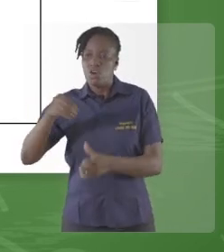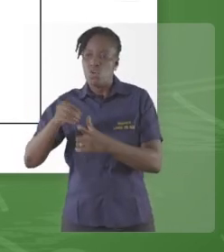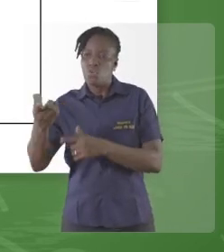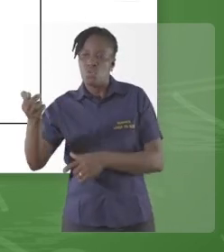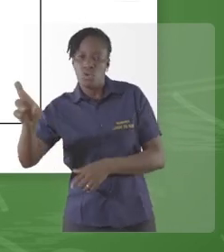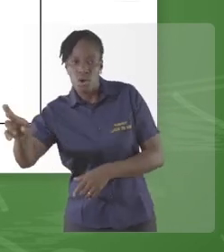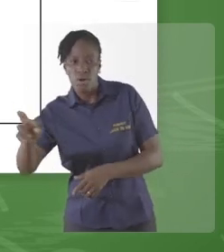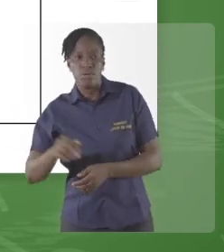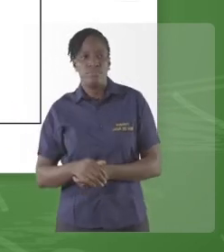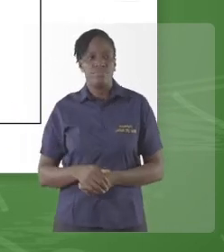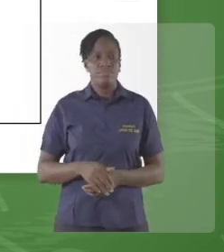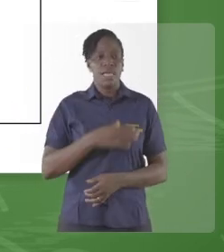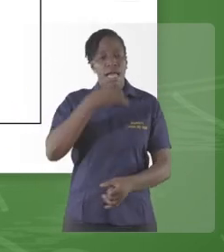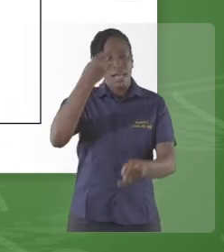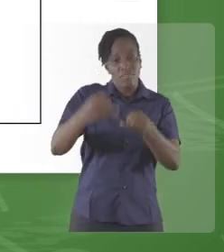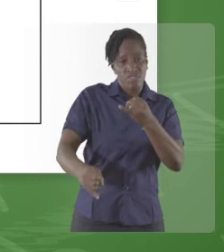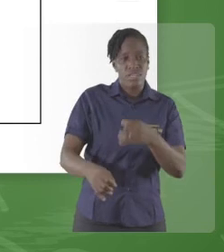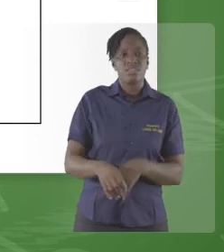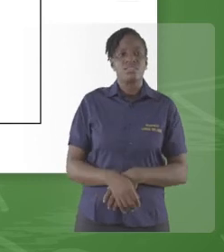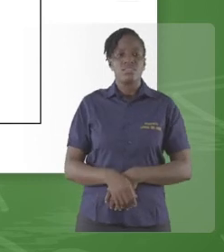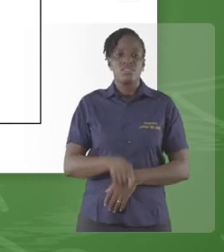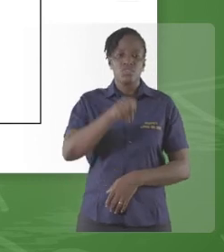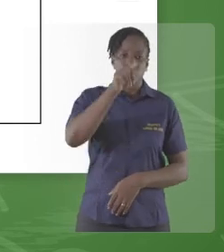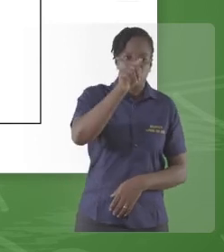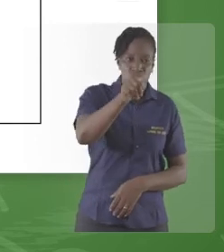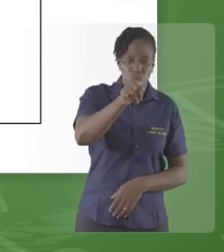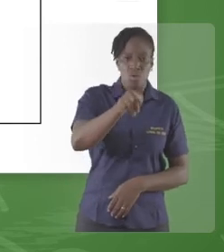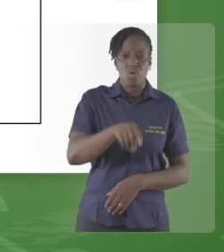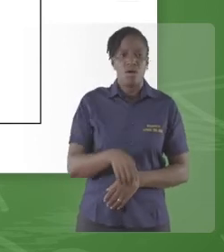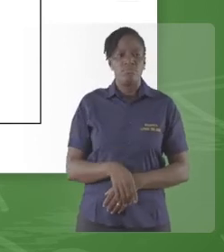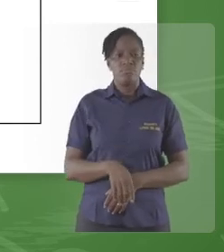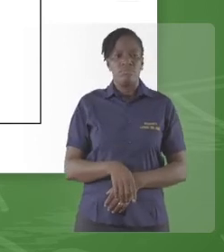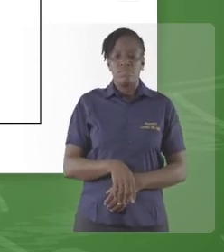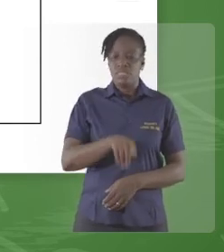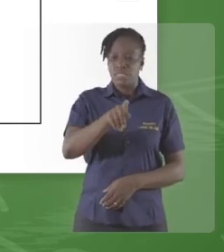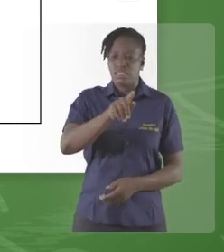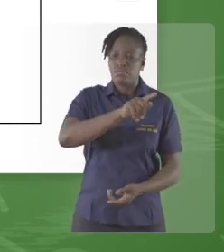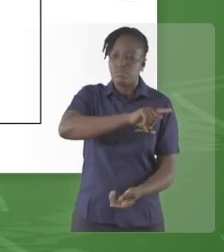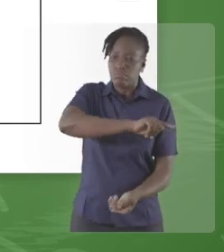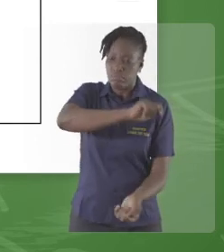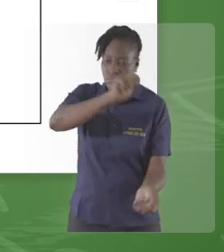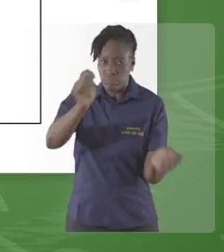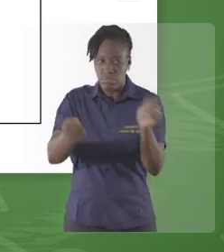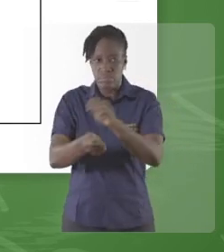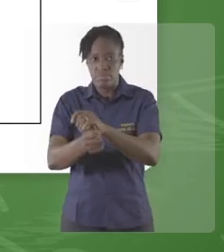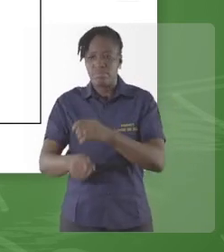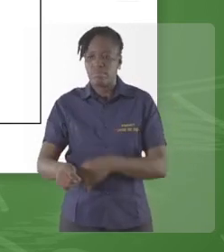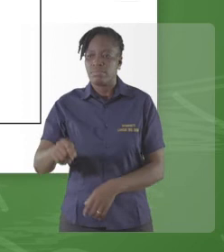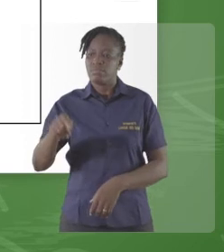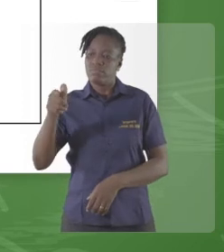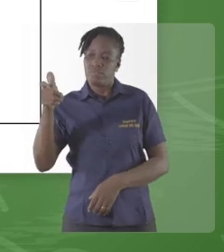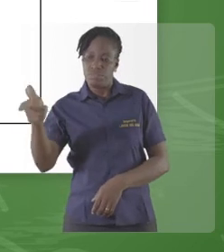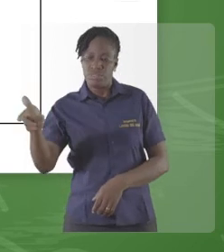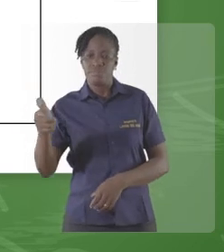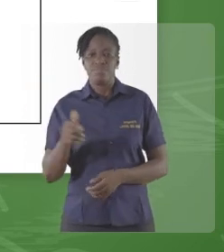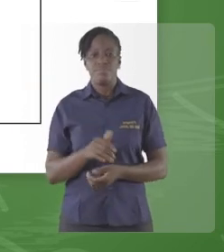leur. Et nous avons le pronom toi, le pronom tonique bien sûr toi, qui est remplacé par